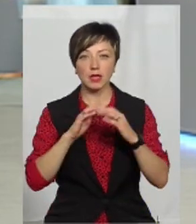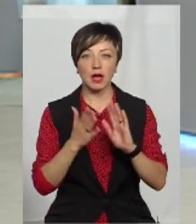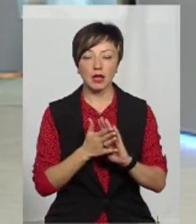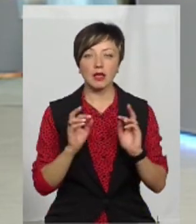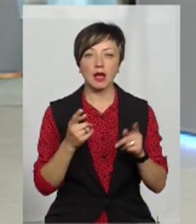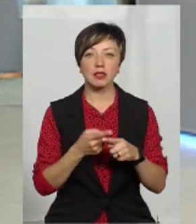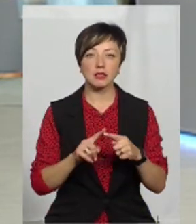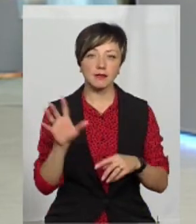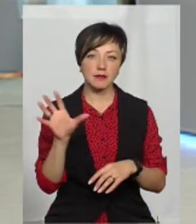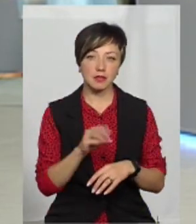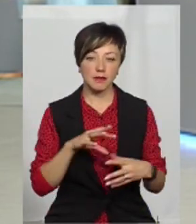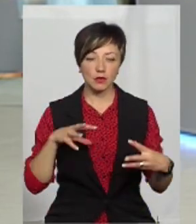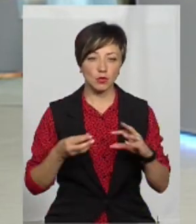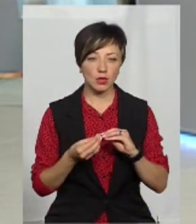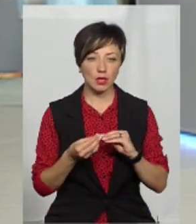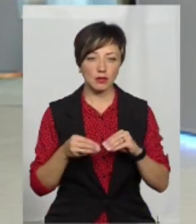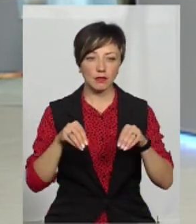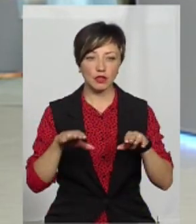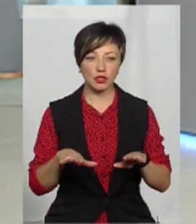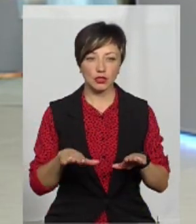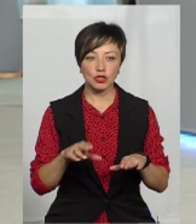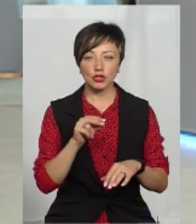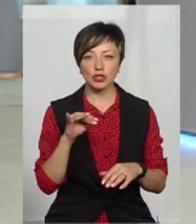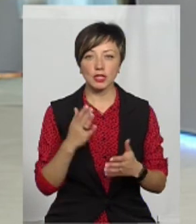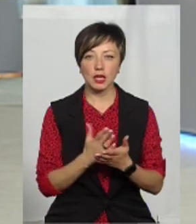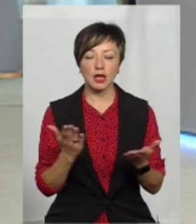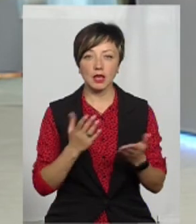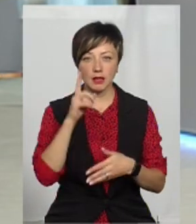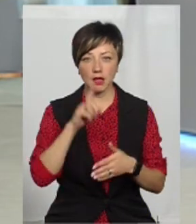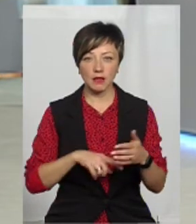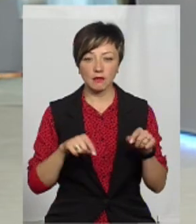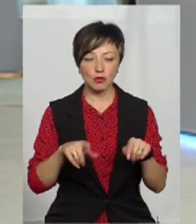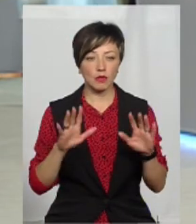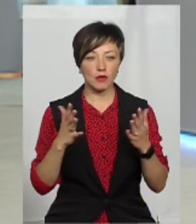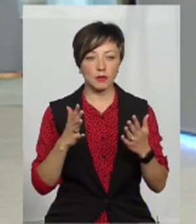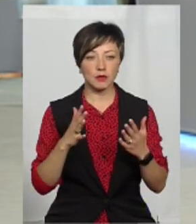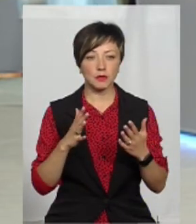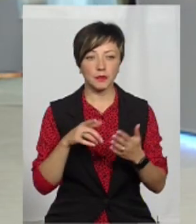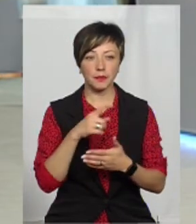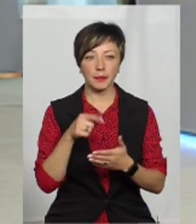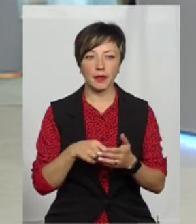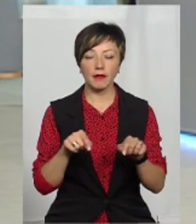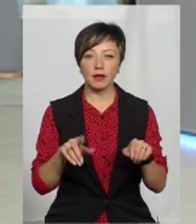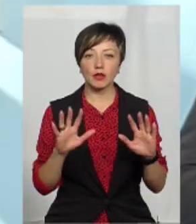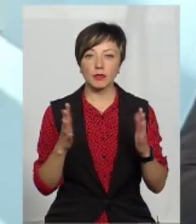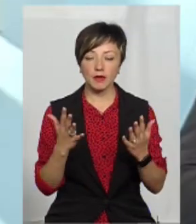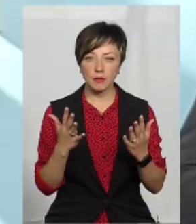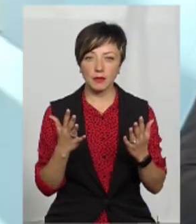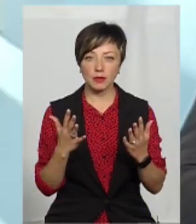взагалі, як це все в результаті вирішилось? Чи є якась надія на те, що і в цьому випадку? Ну, в даному випадку